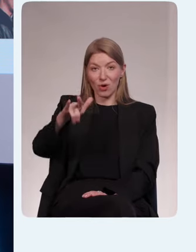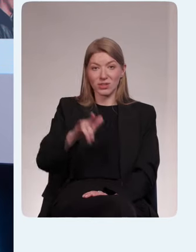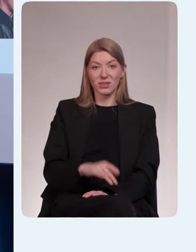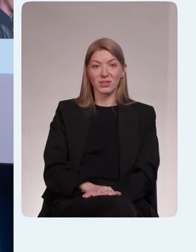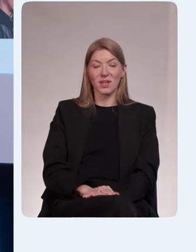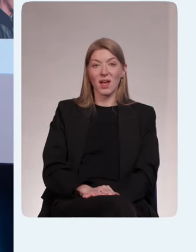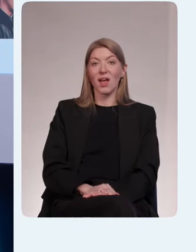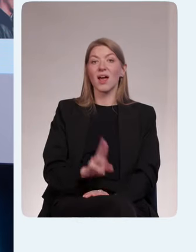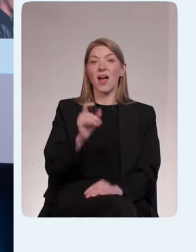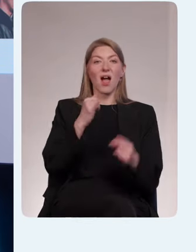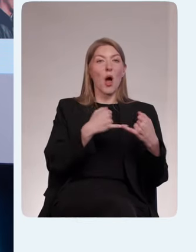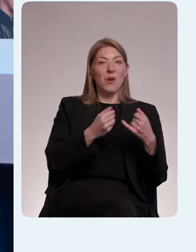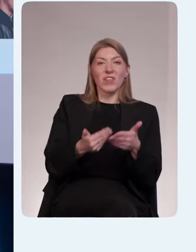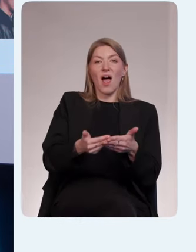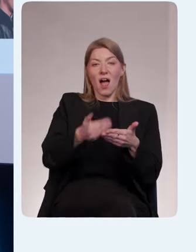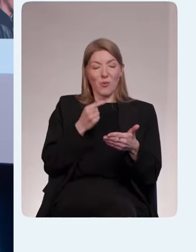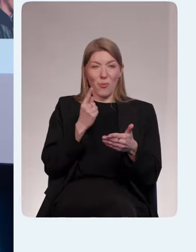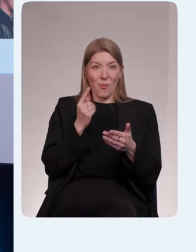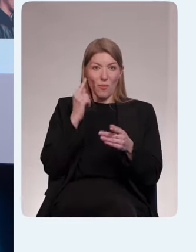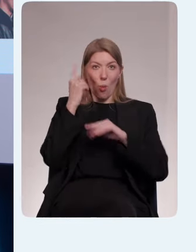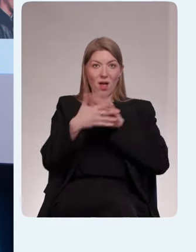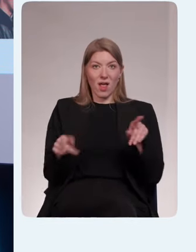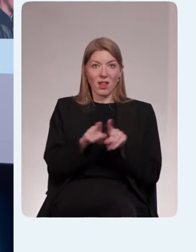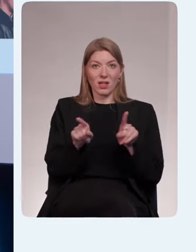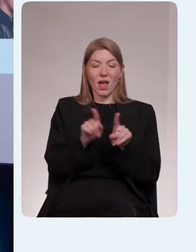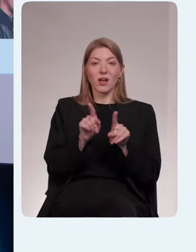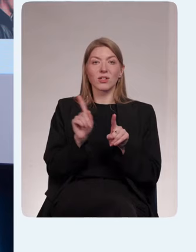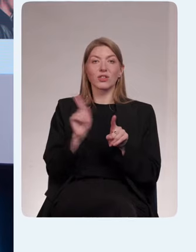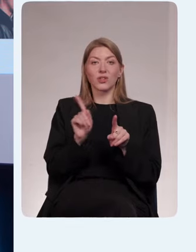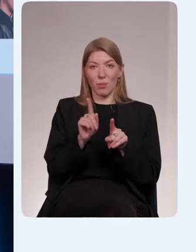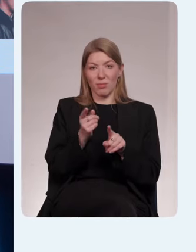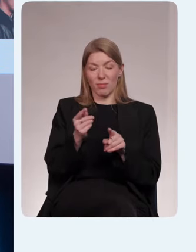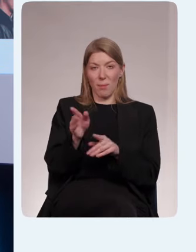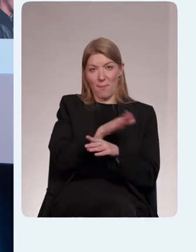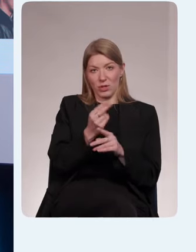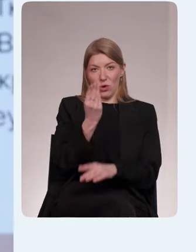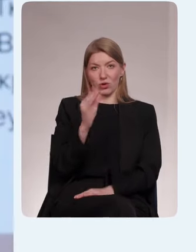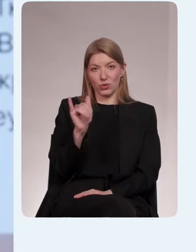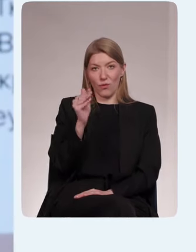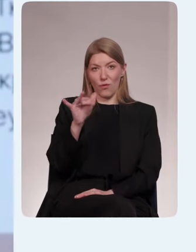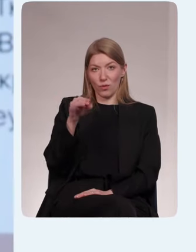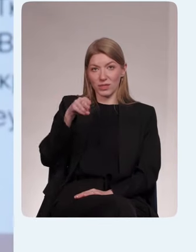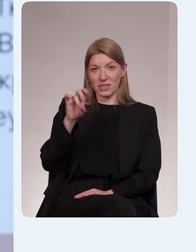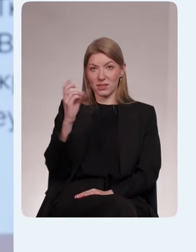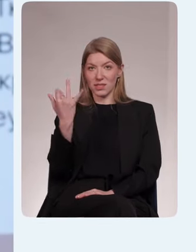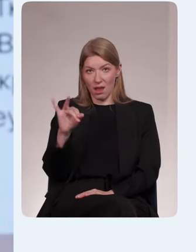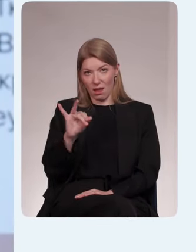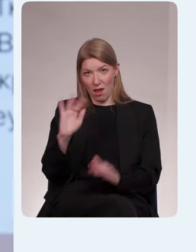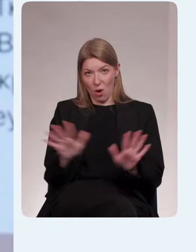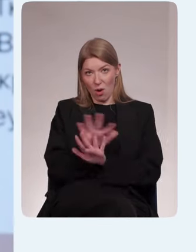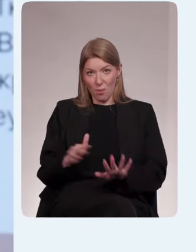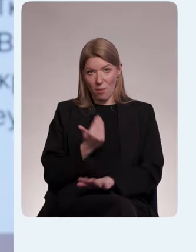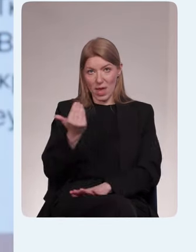специально выбирала дату, что в технике безопасности показывали пол Шафутинского. Вот. И...